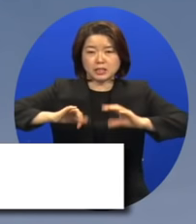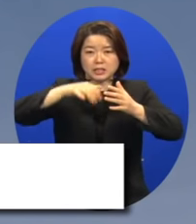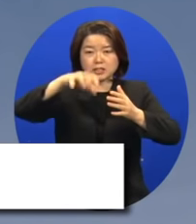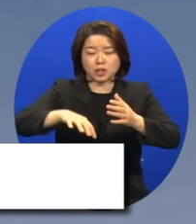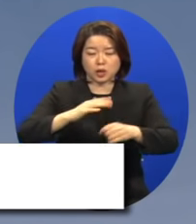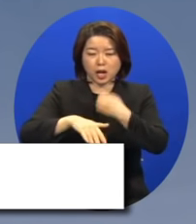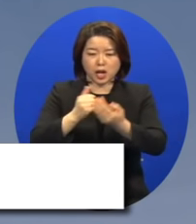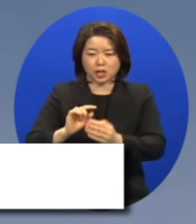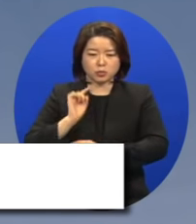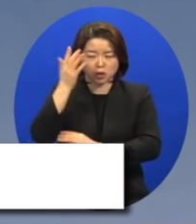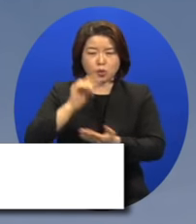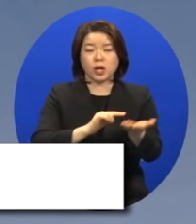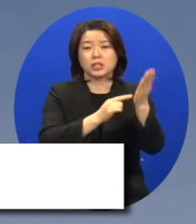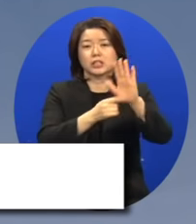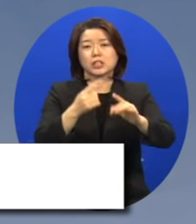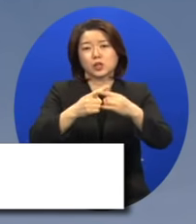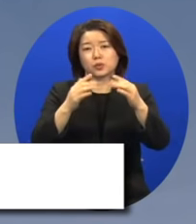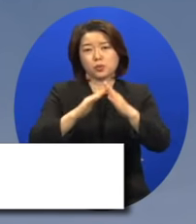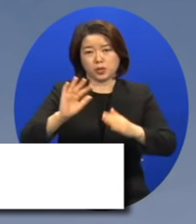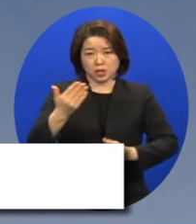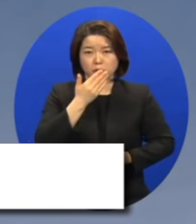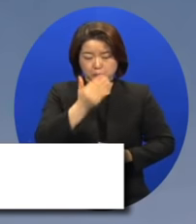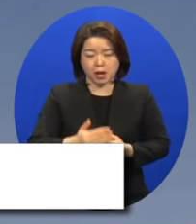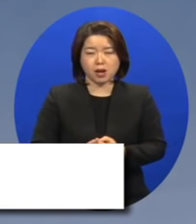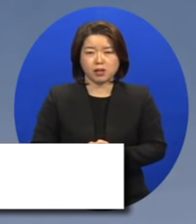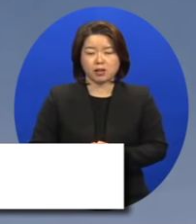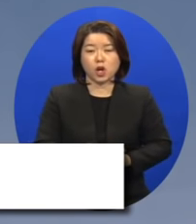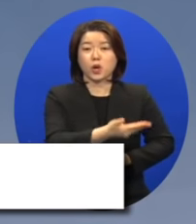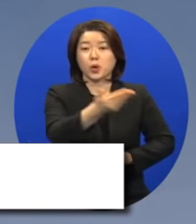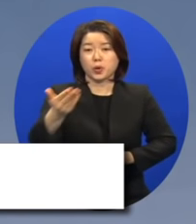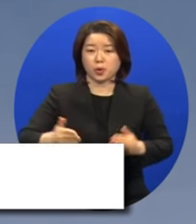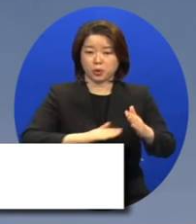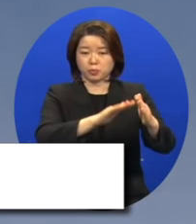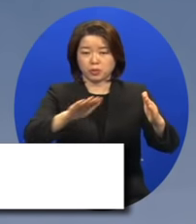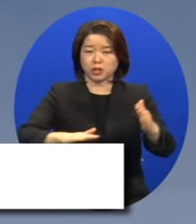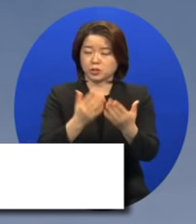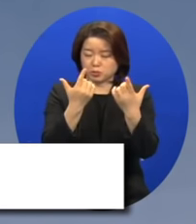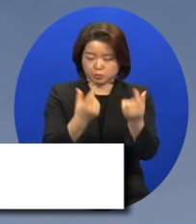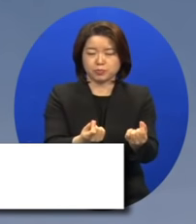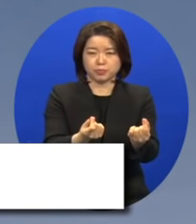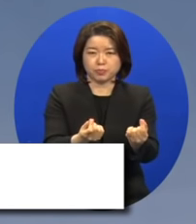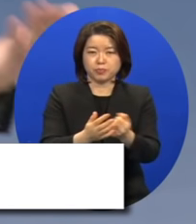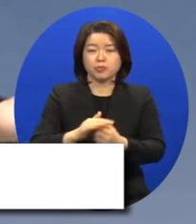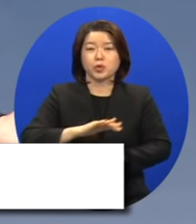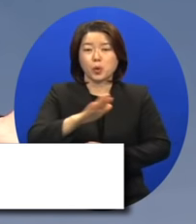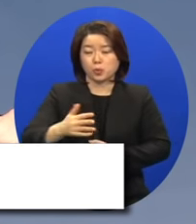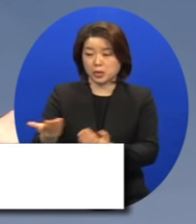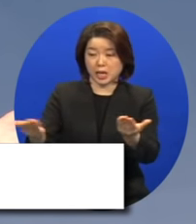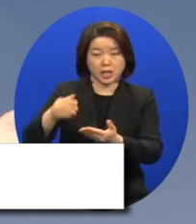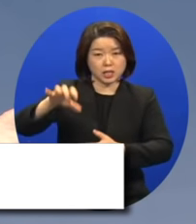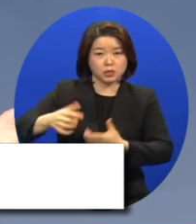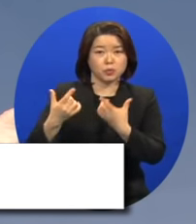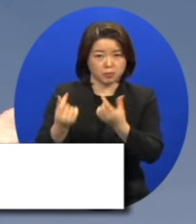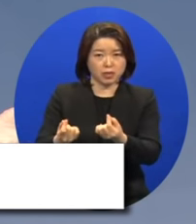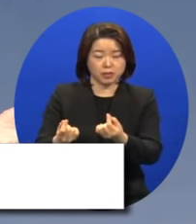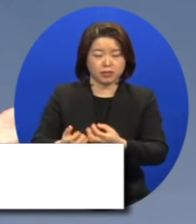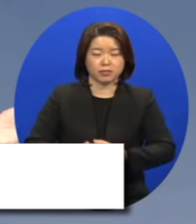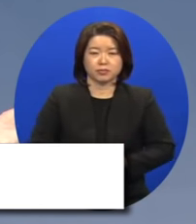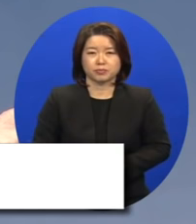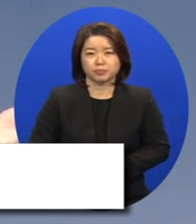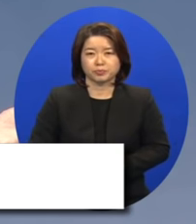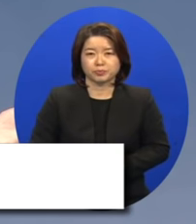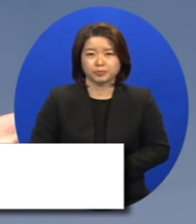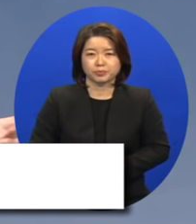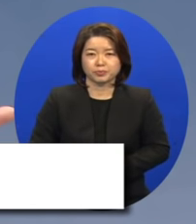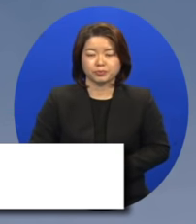드러내어우리나라를구원할것입니다 .여러분의집도 마찬가지로될것입니다.우리의직장 도